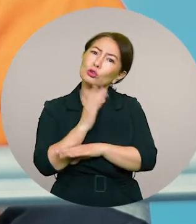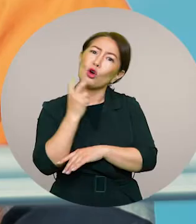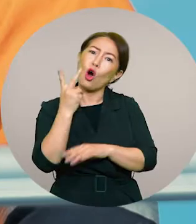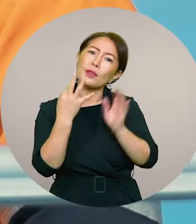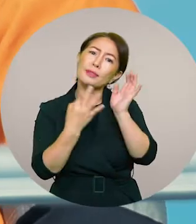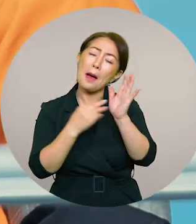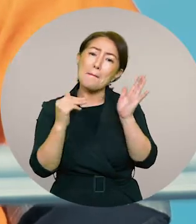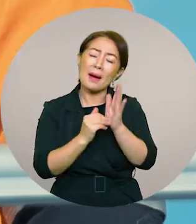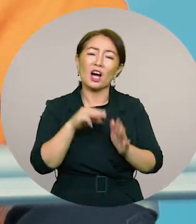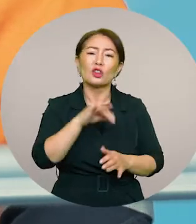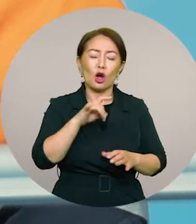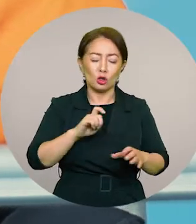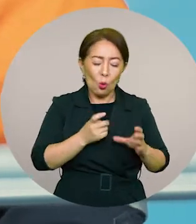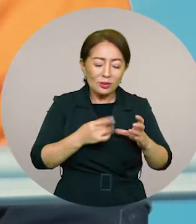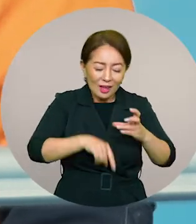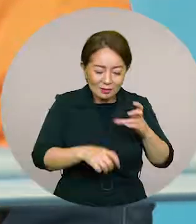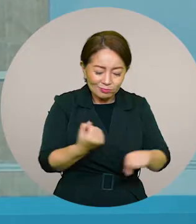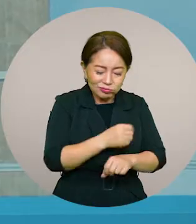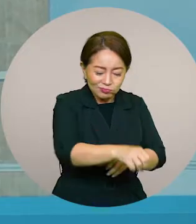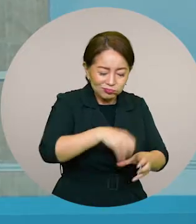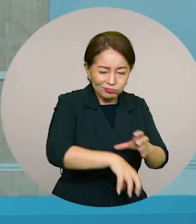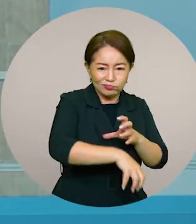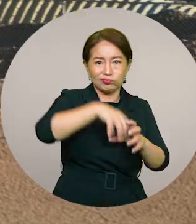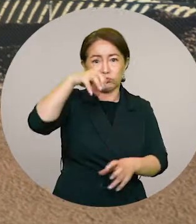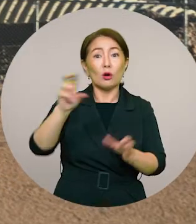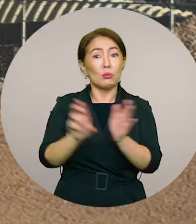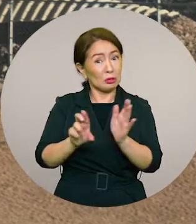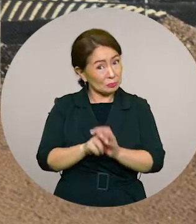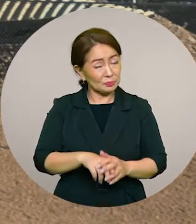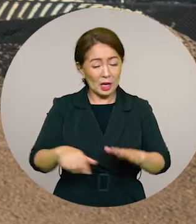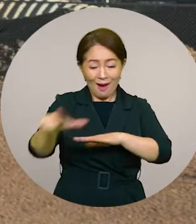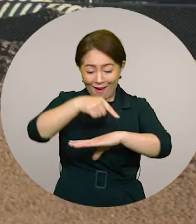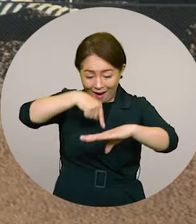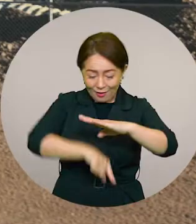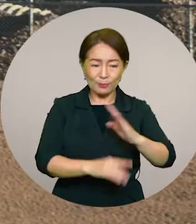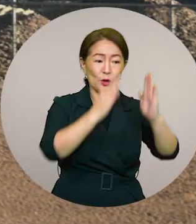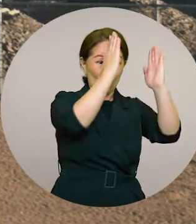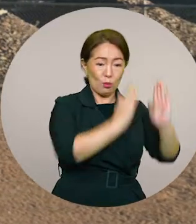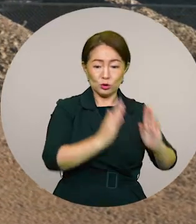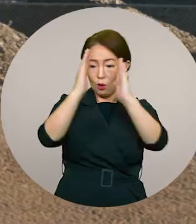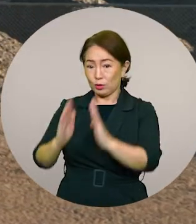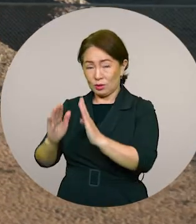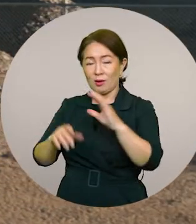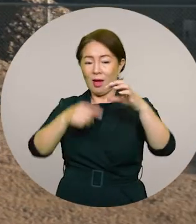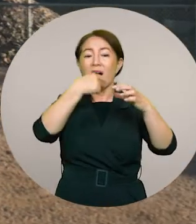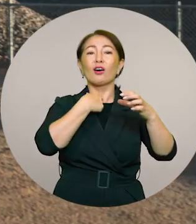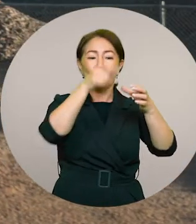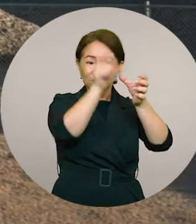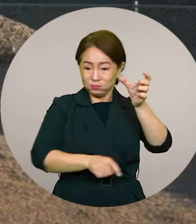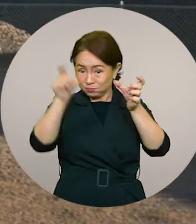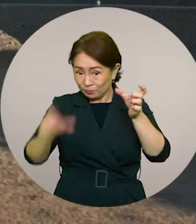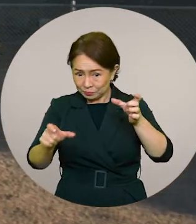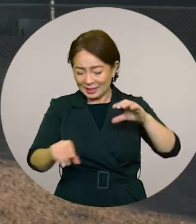28 мянган тонн хөдөр дэш гаргаж ирнэ гэсэн тооцоолсон. Гүний уурхай бусаа амнуудаас гадна налуу ам бий. Налуу ам гэдэг